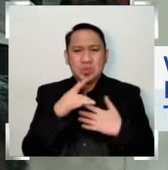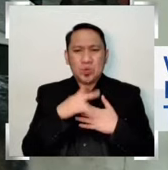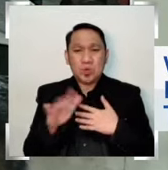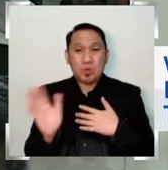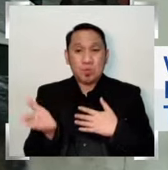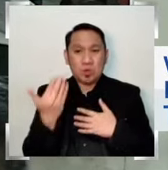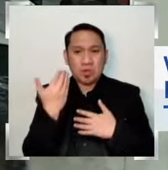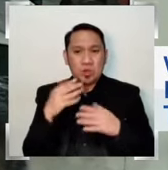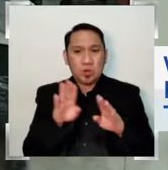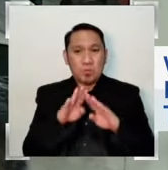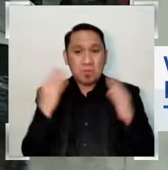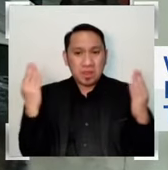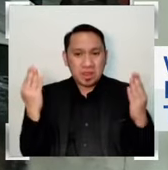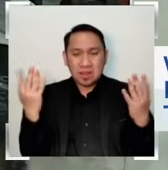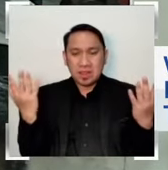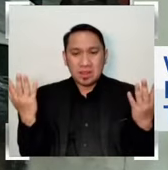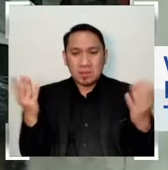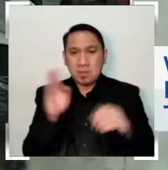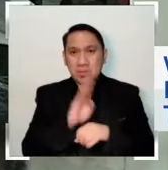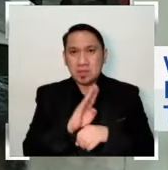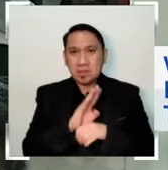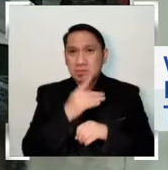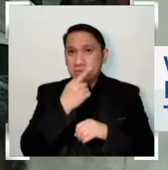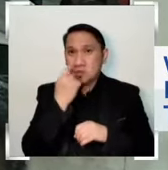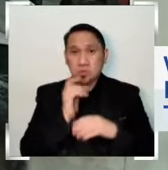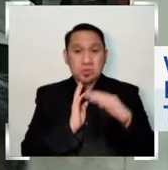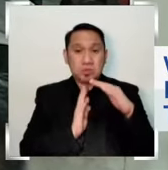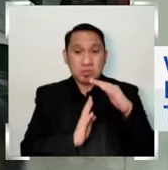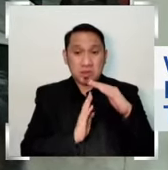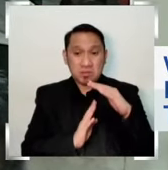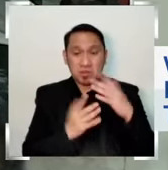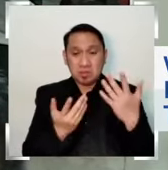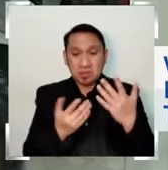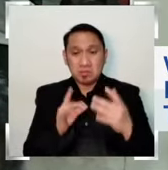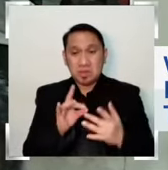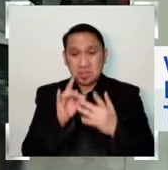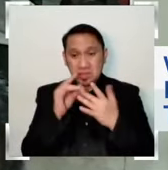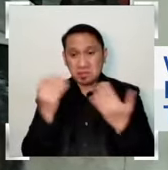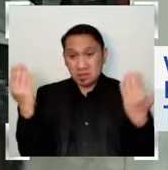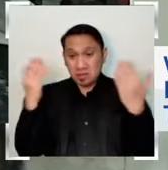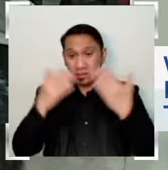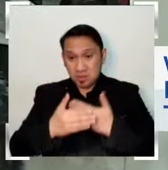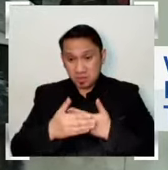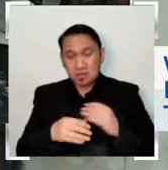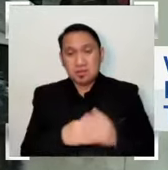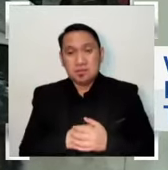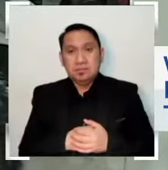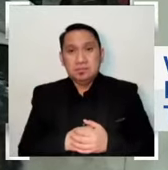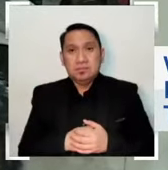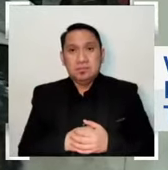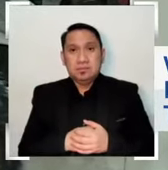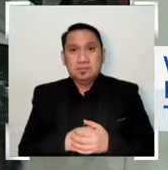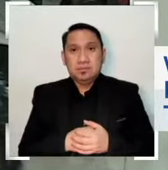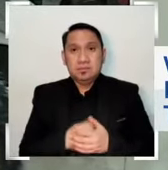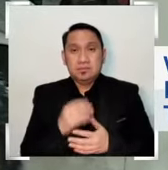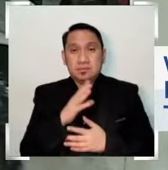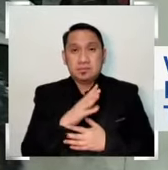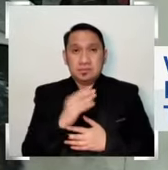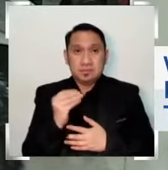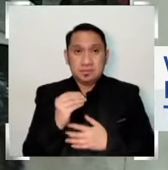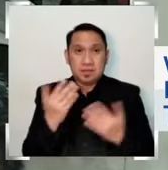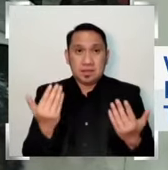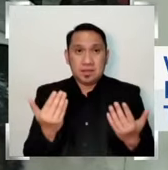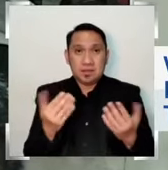ayan, marami rin customer kapag gantong oras. Tsaka medyo ayun, kapos na rin sa